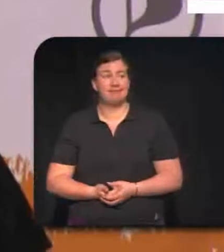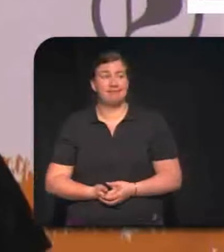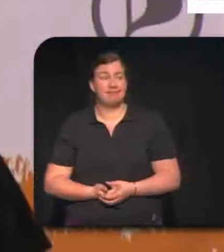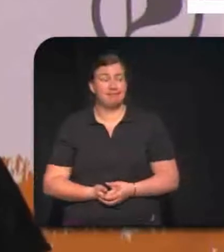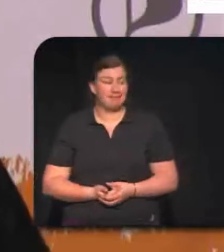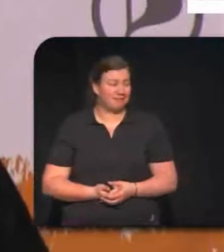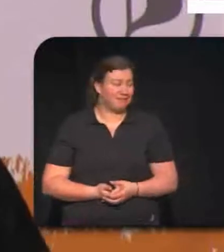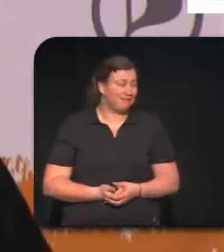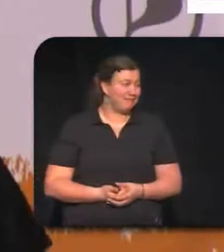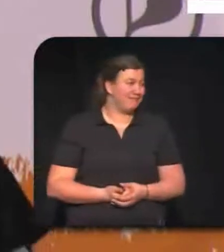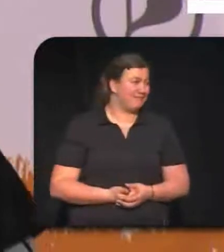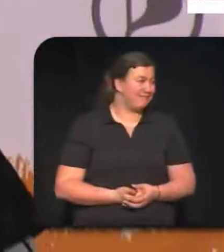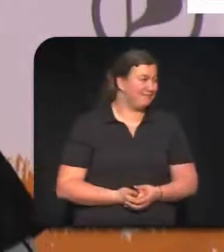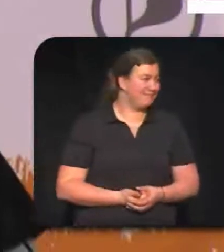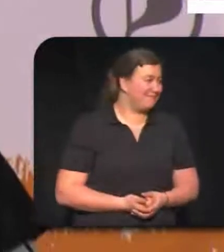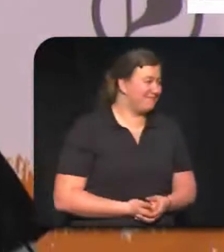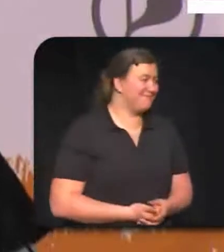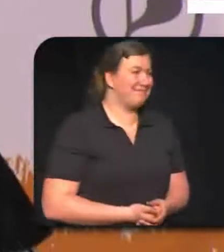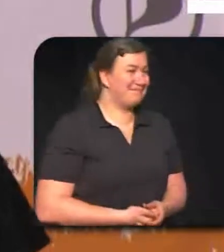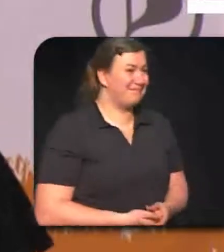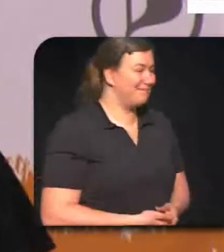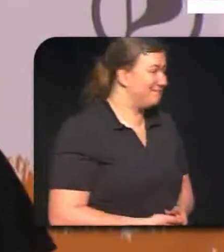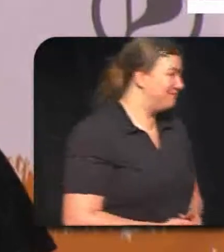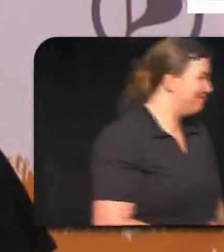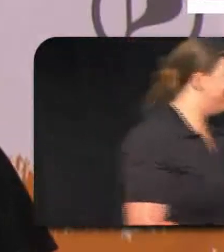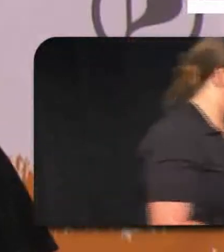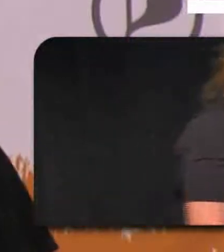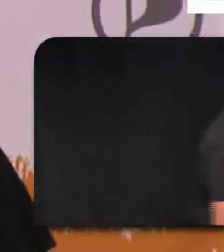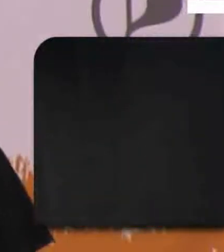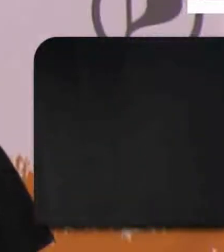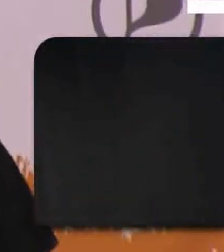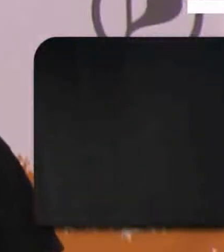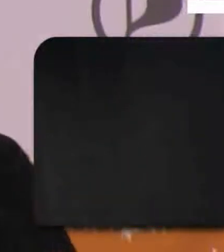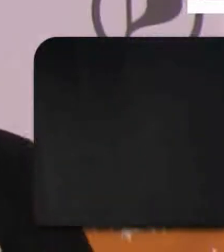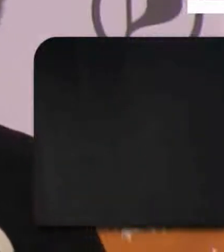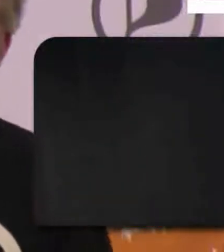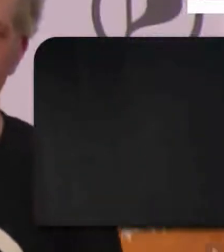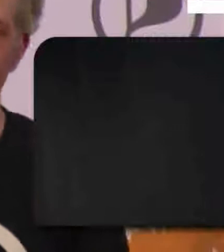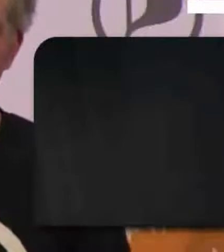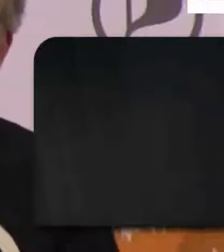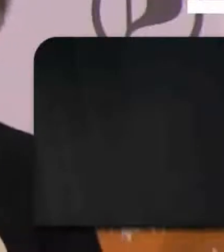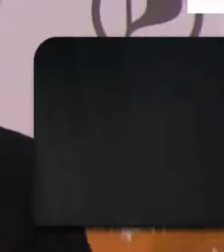die ist noch nicht wieder da also habt ihr noch ein paar Augenblicke Zeit